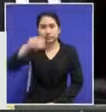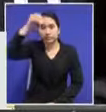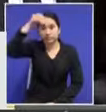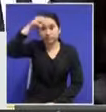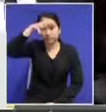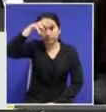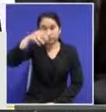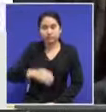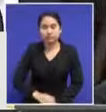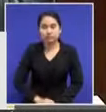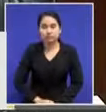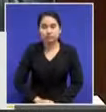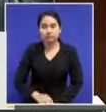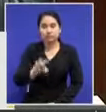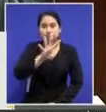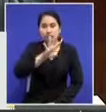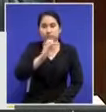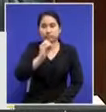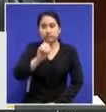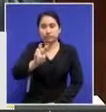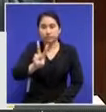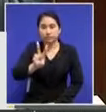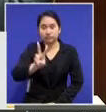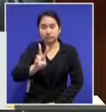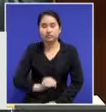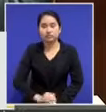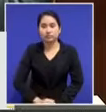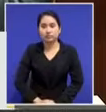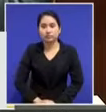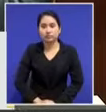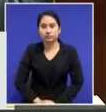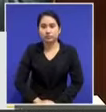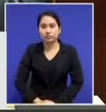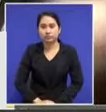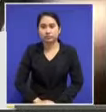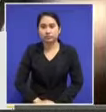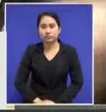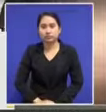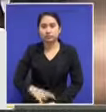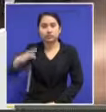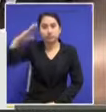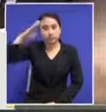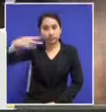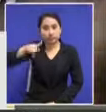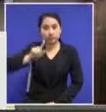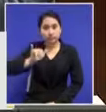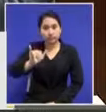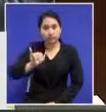รจึงรุ่งเรืองกิจครับ 402นายพานุอุทัยรัตน ์พลเอกประยุทธ์จันทร์โอชา